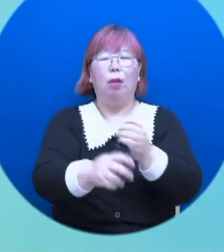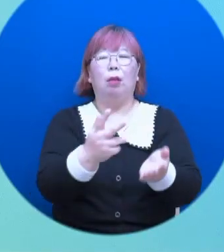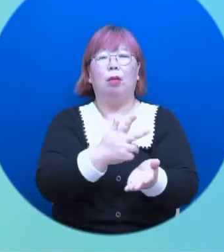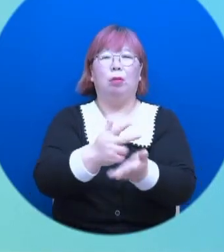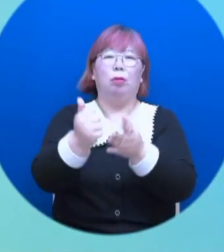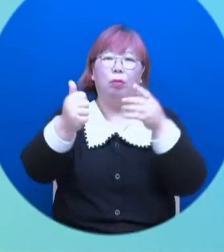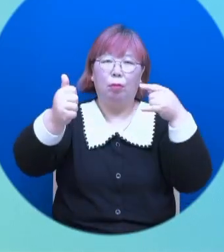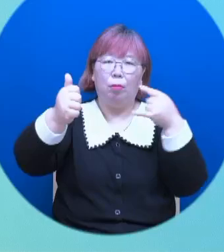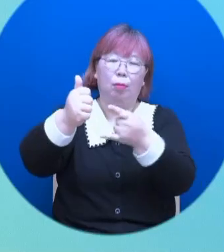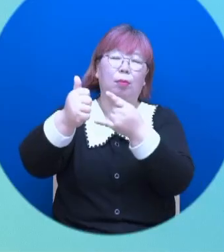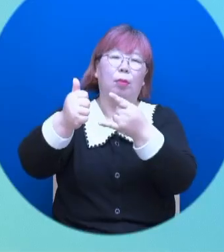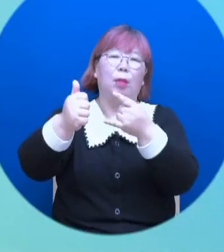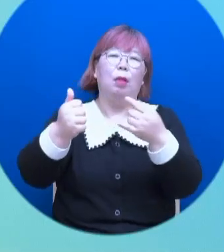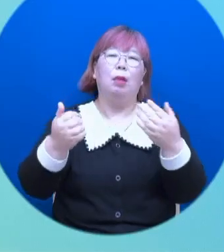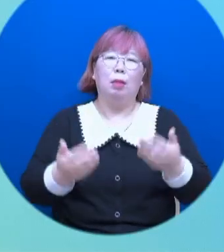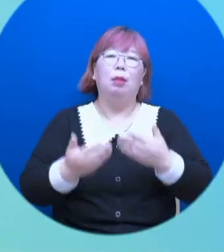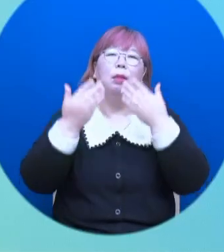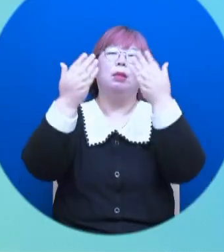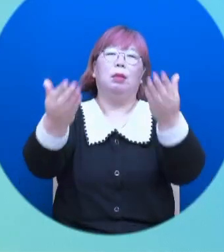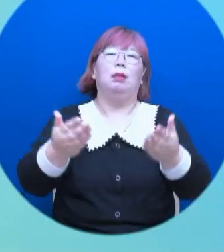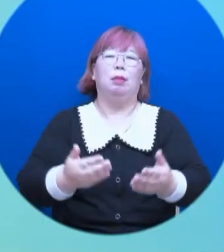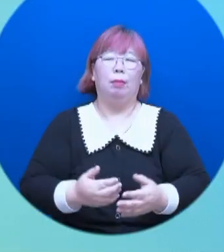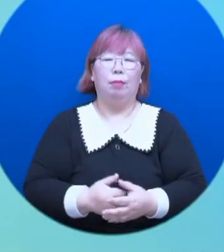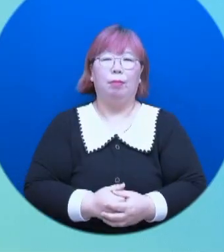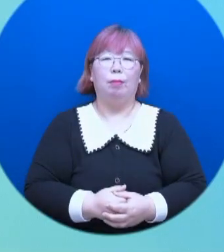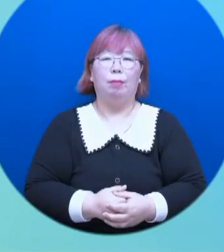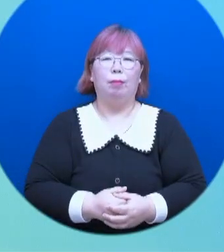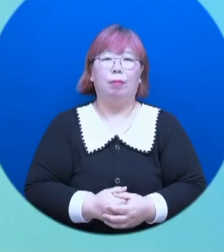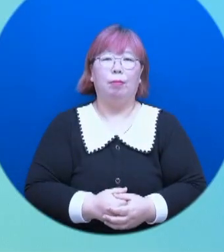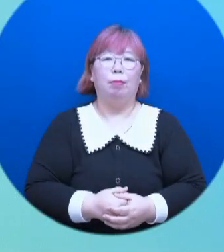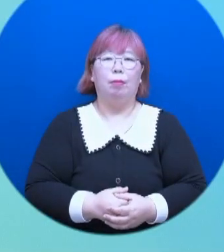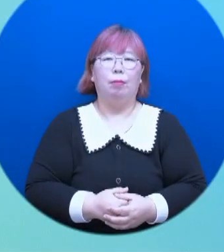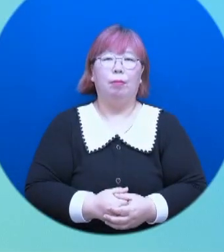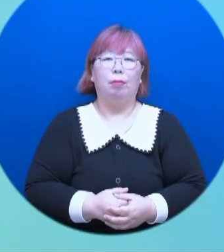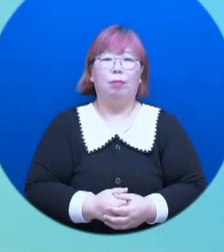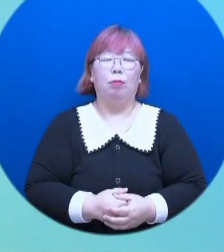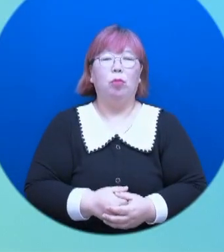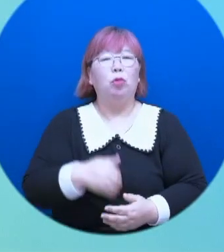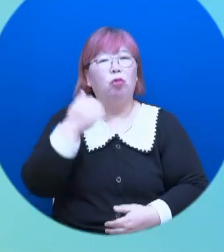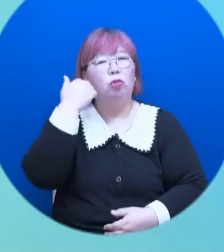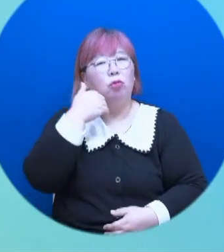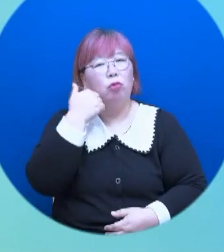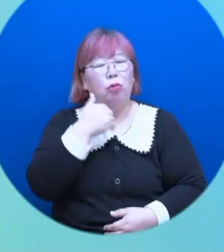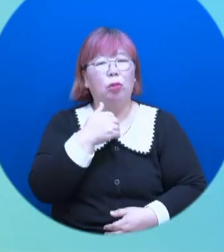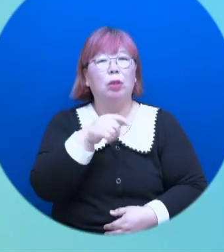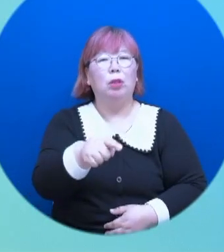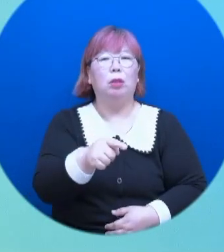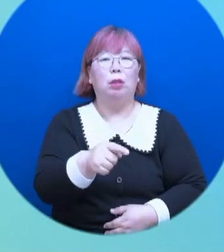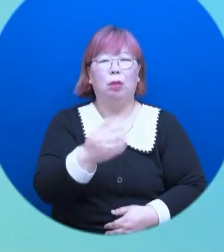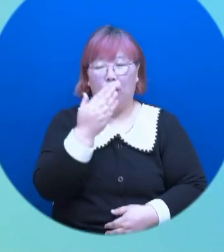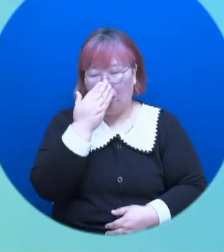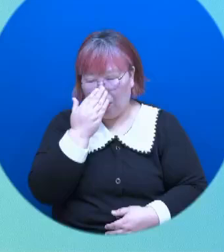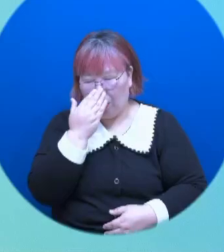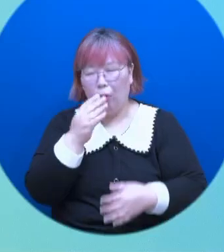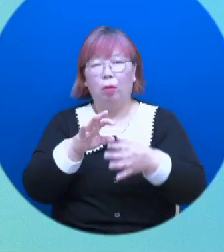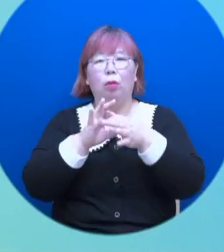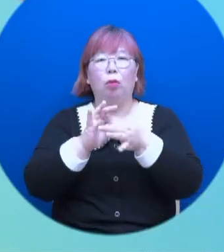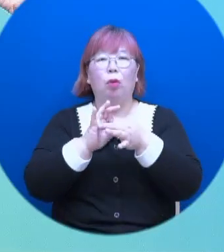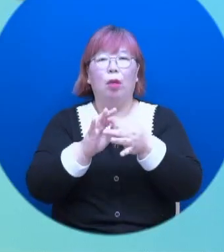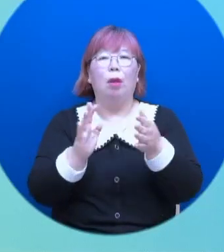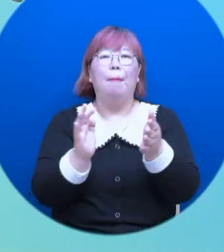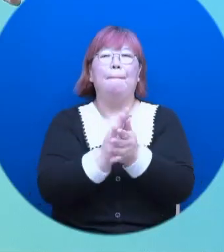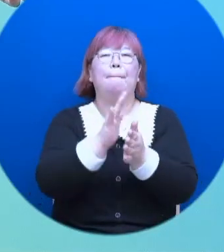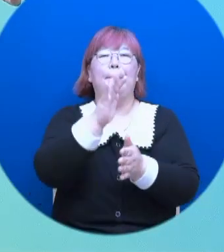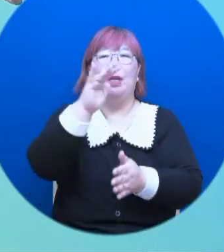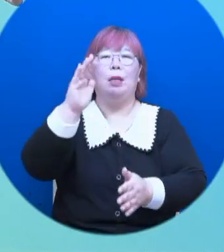주님께 드리는 겁니다. 그때 누군가는 그 겸손으로 말미암아 빛나게